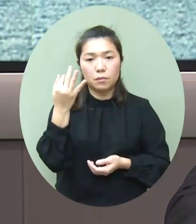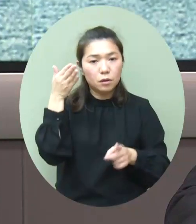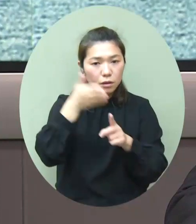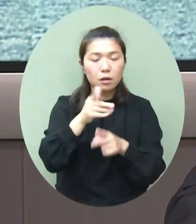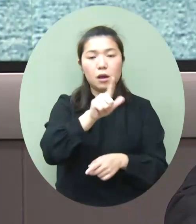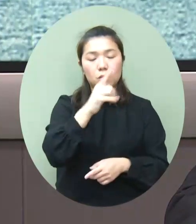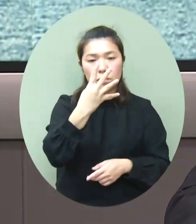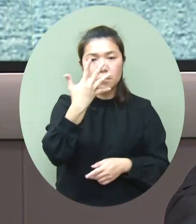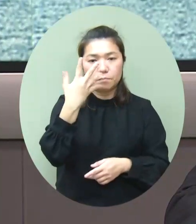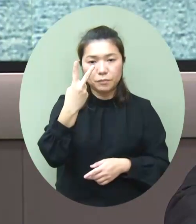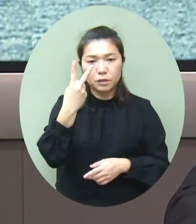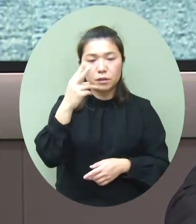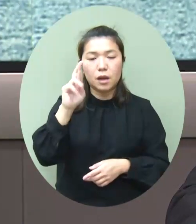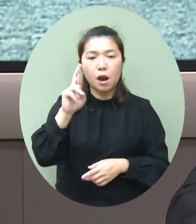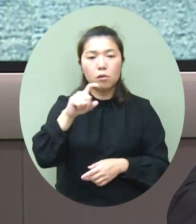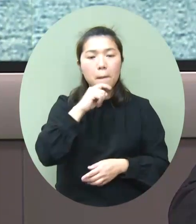的，